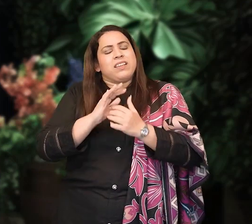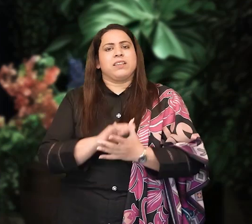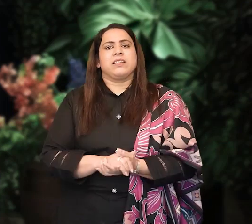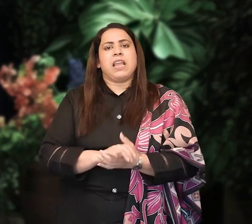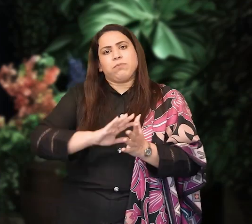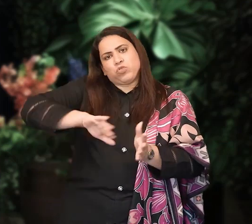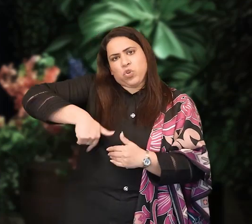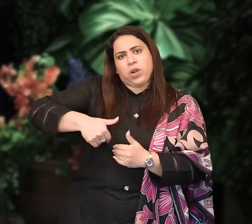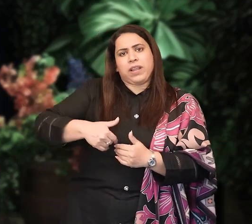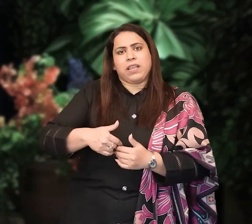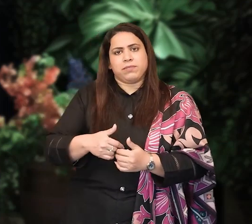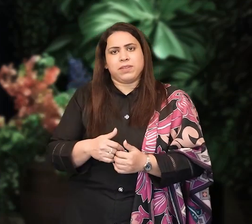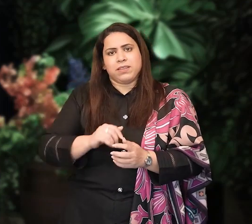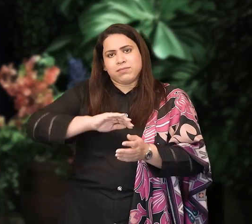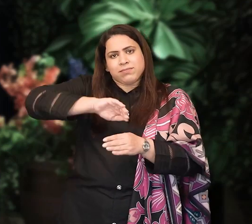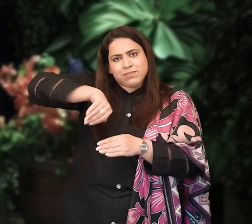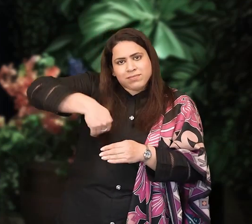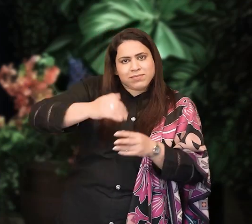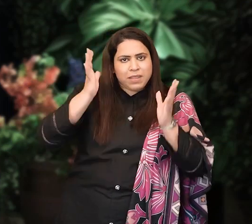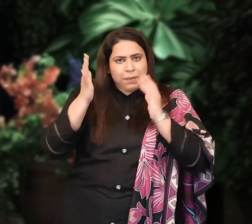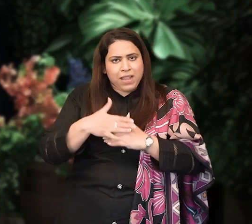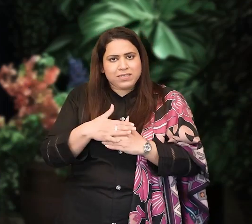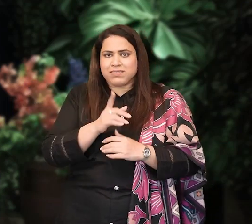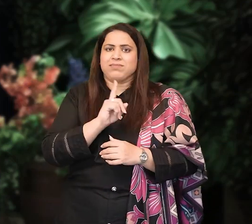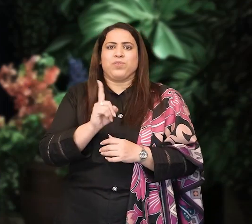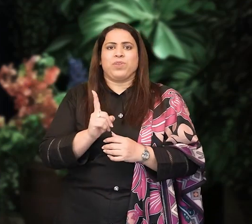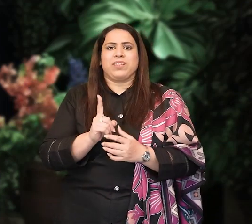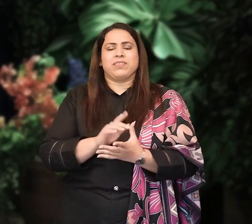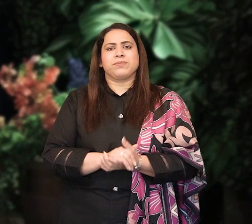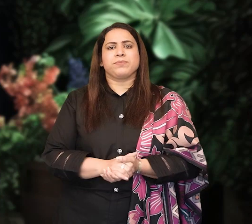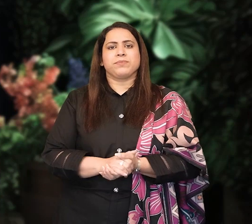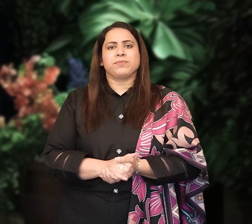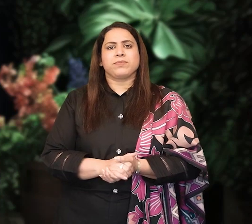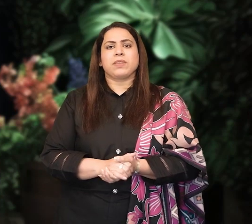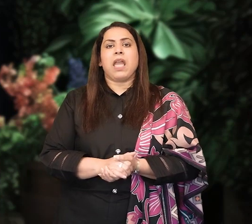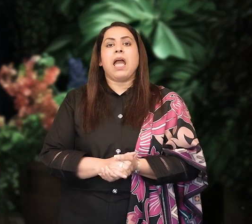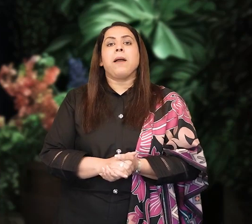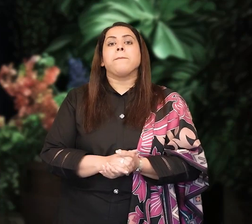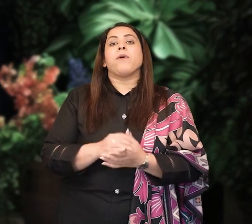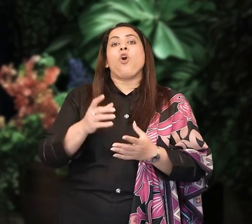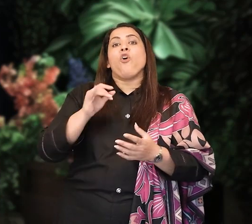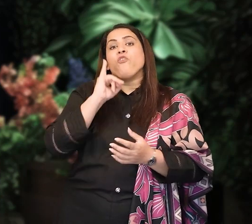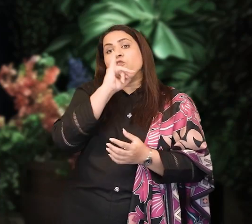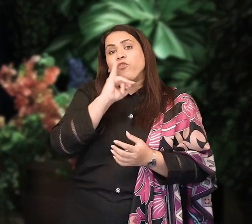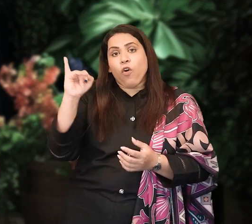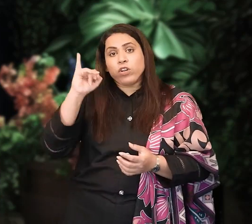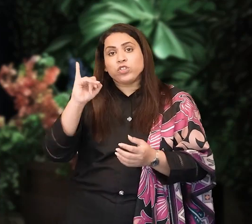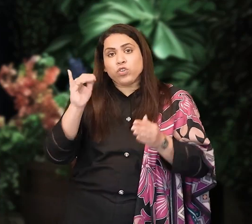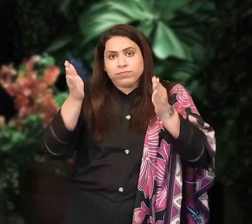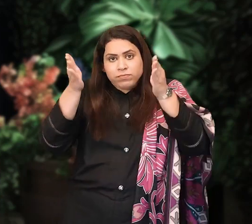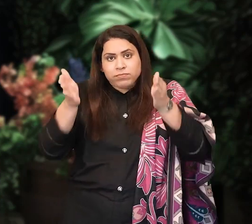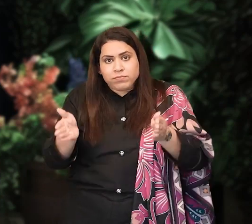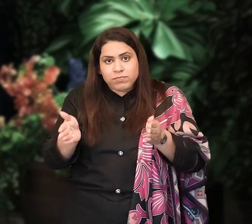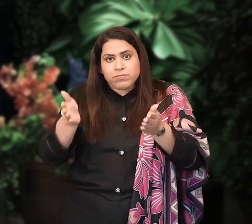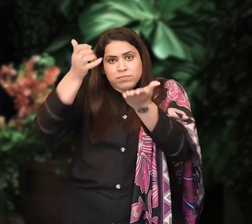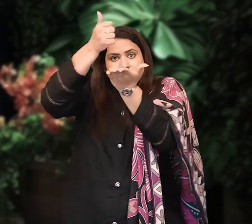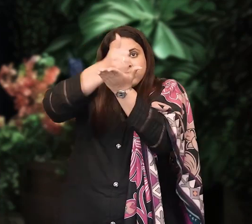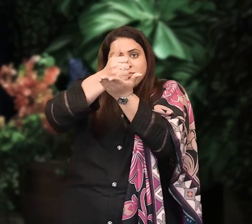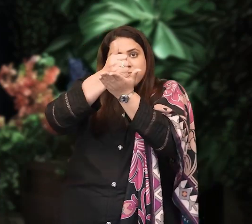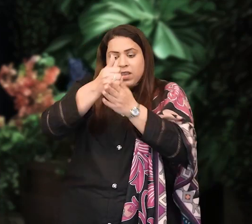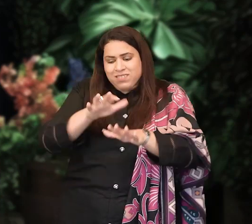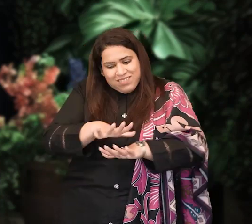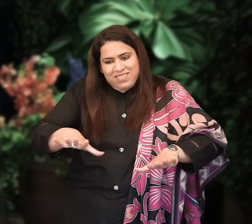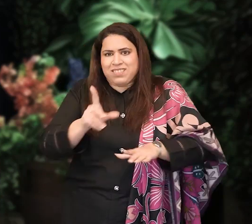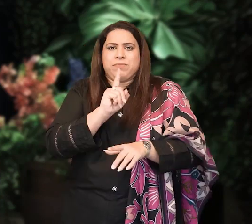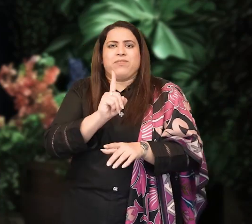मार कर ना बैठें। यूजुअली हम चौंकड़ी मार कर नीचे बैठते हैं घरों में, वो नहीं बैठनी। आप कमोड यूज़ करें वॉशरूम्स के अंदर। जो ज़मीन वाला